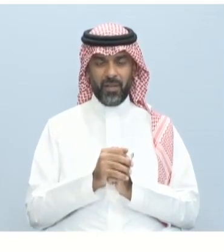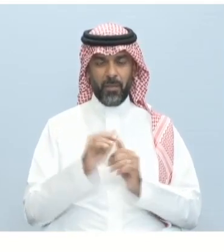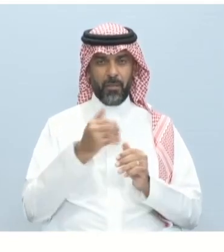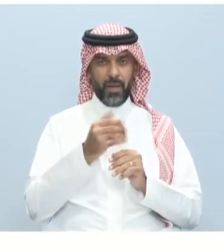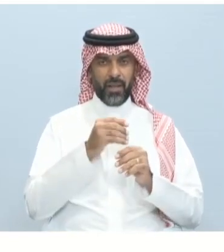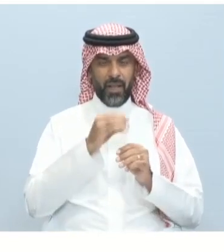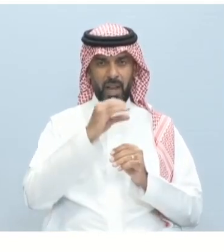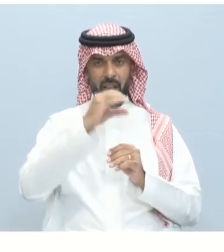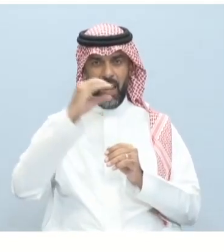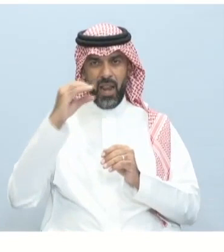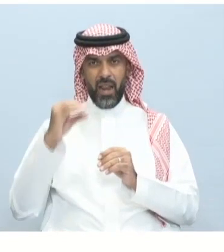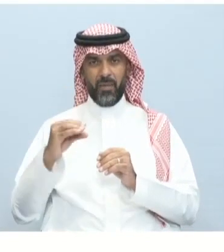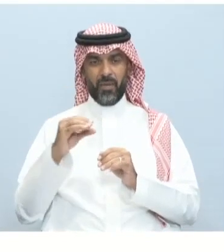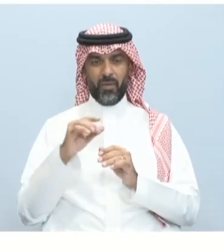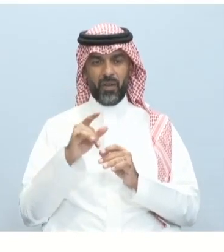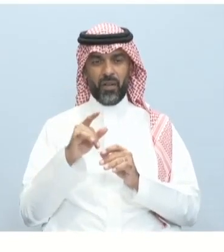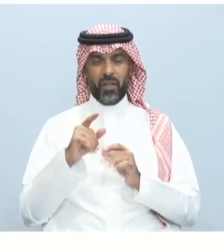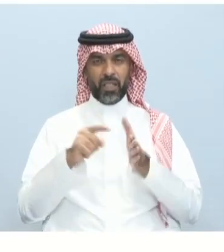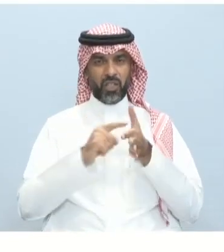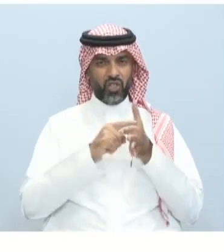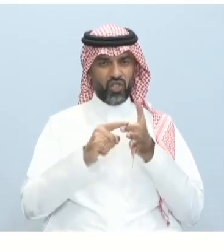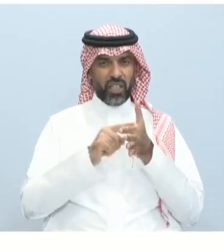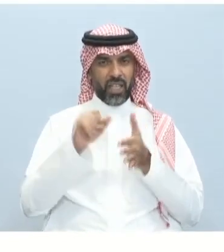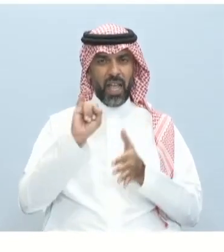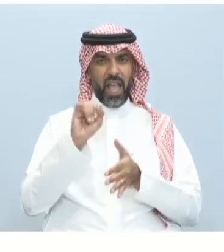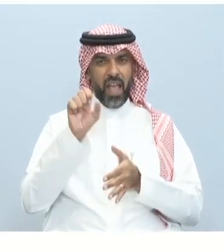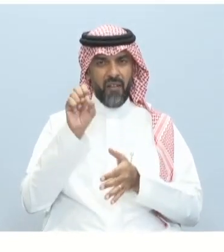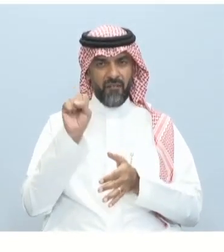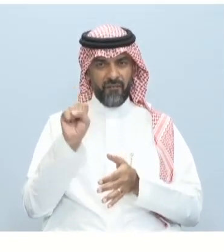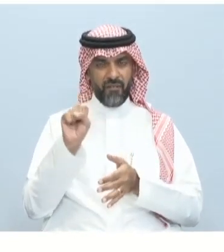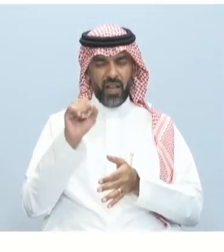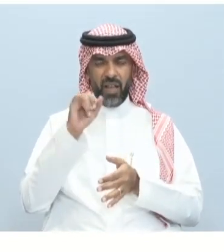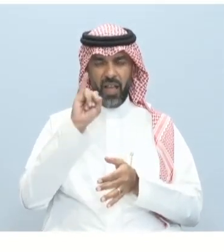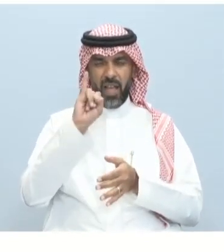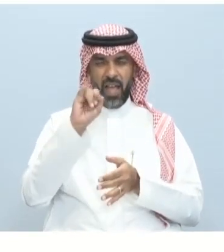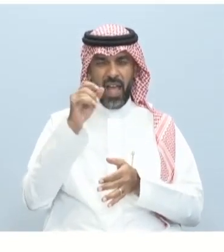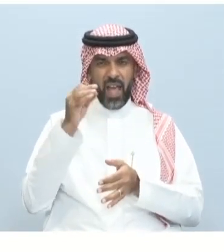بعد ذلك سنضيف الأداة الشرطية if then else.